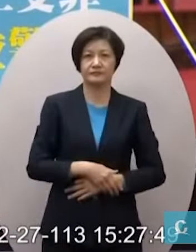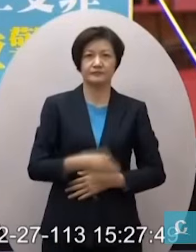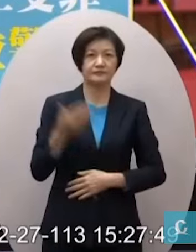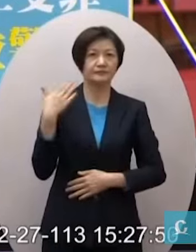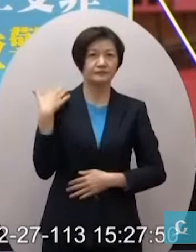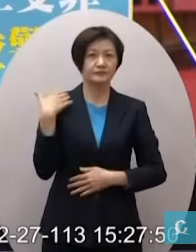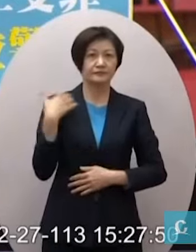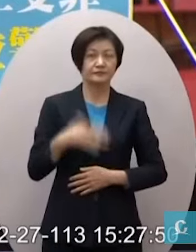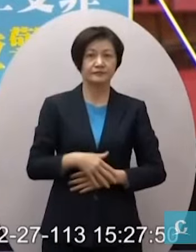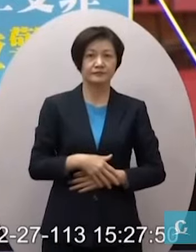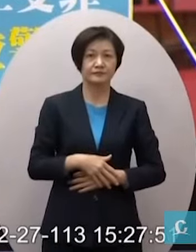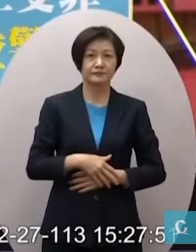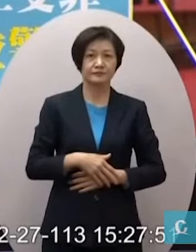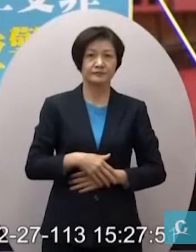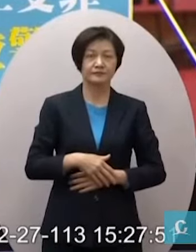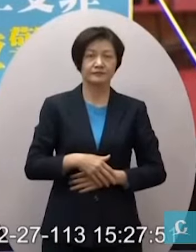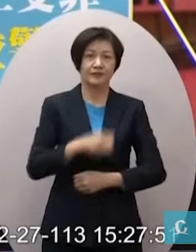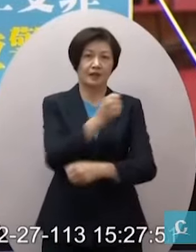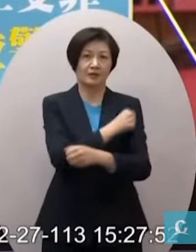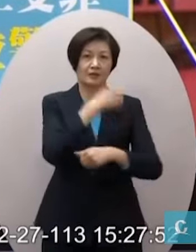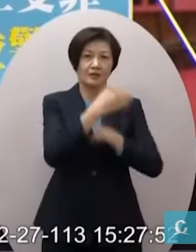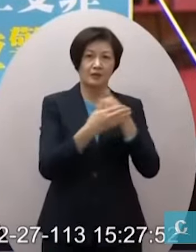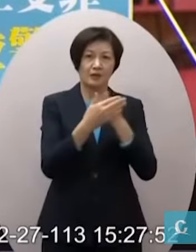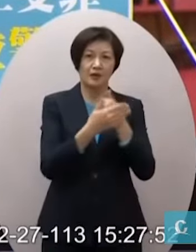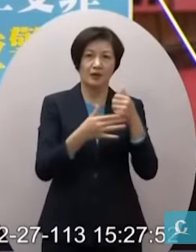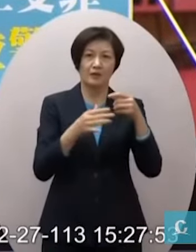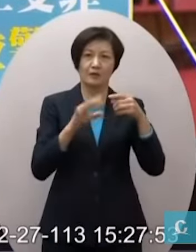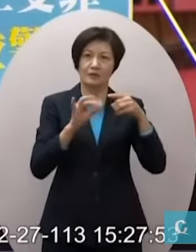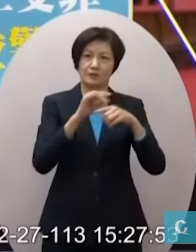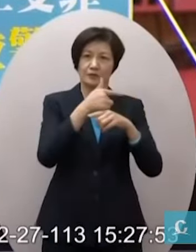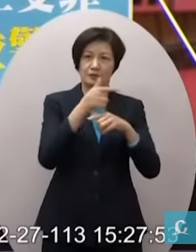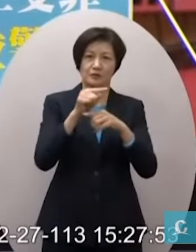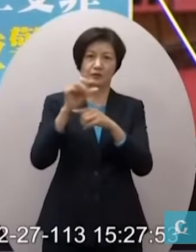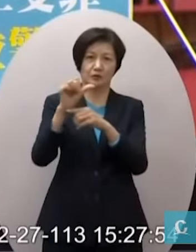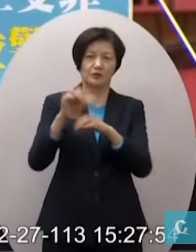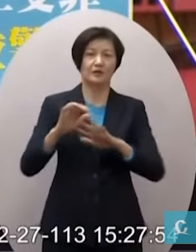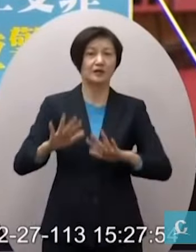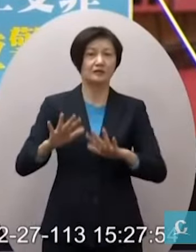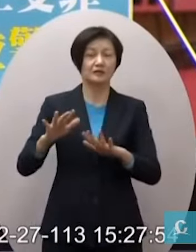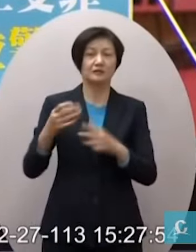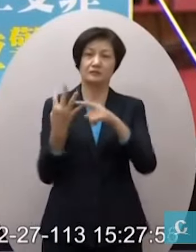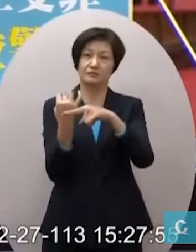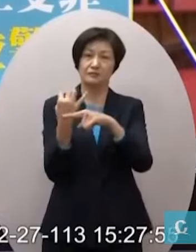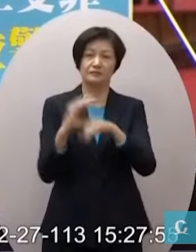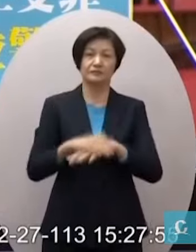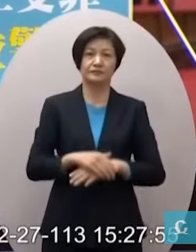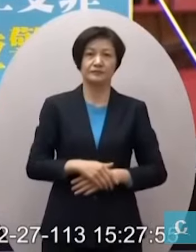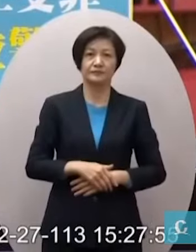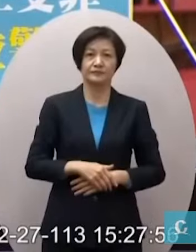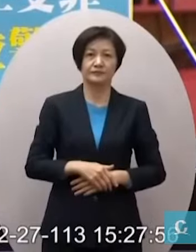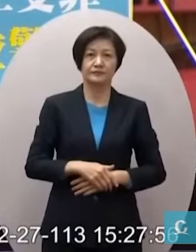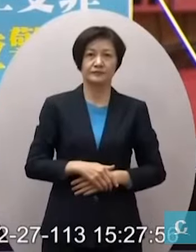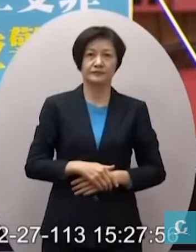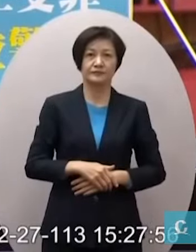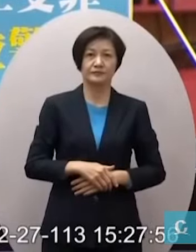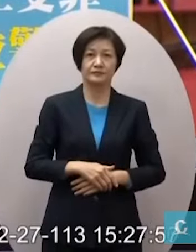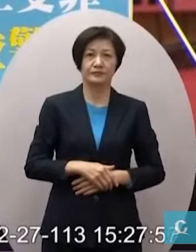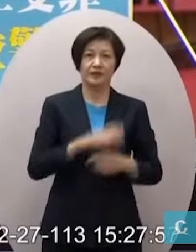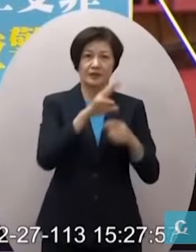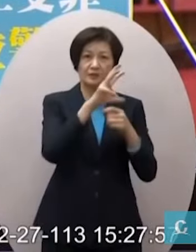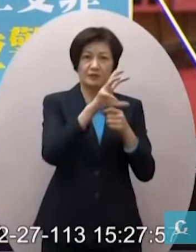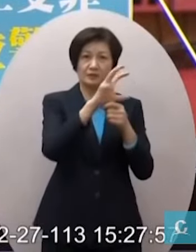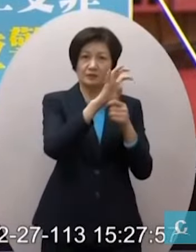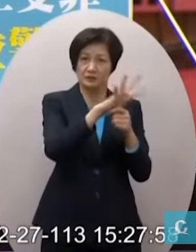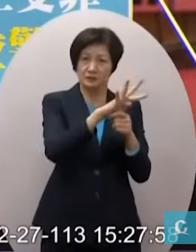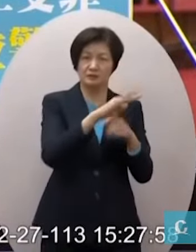候的劳保汇率只有6.5，现在的汇率，把所有84年